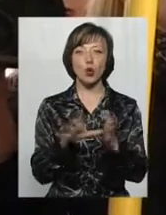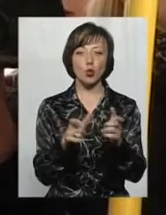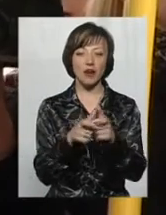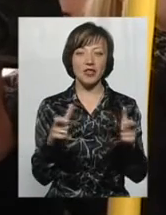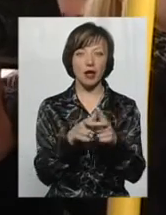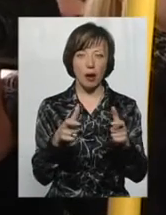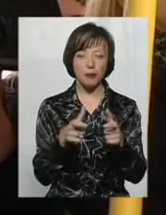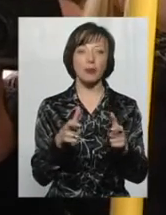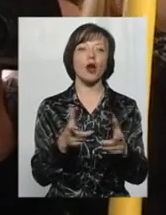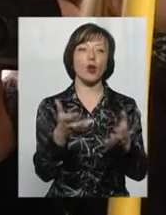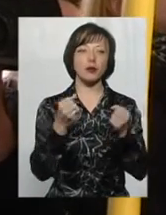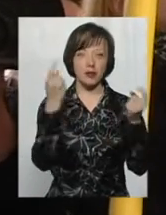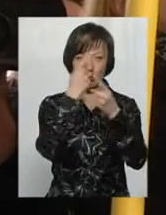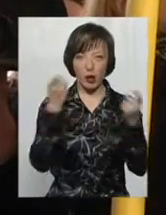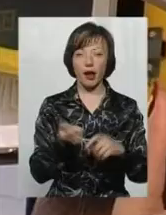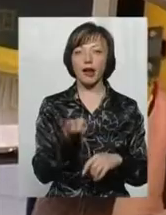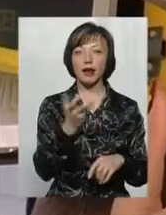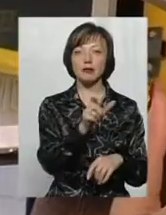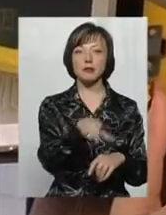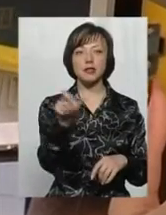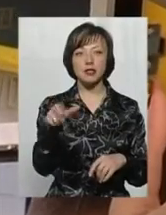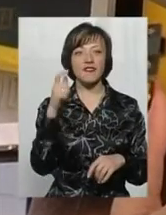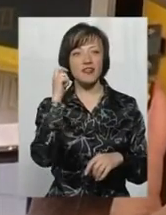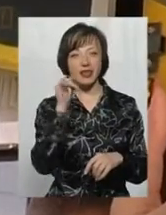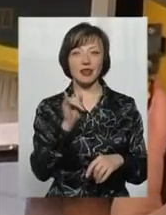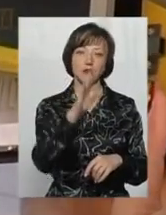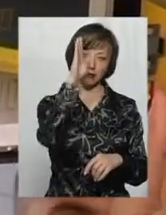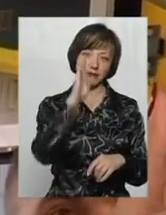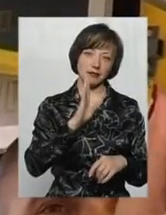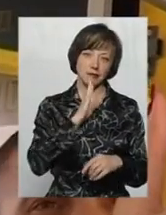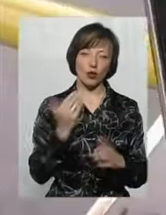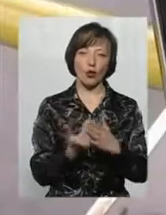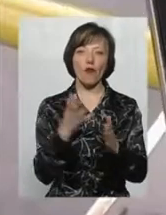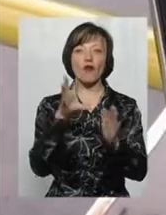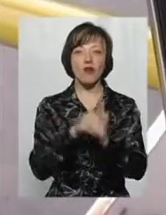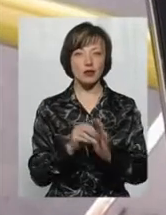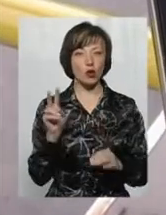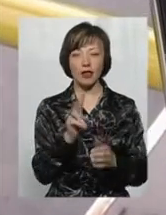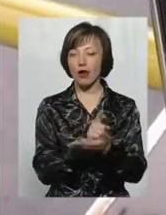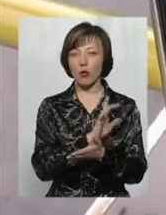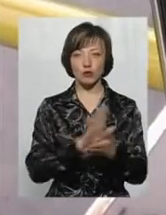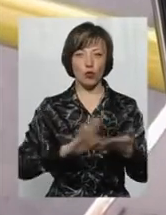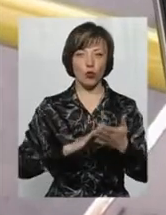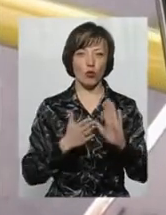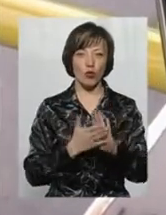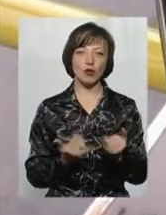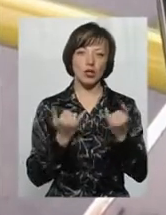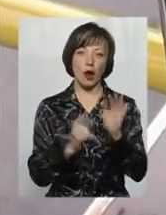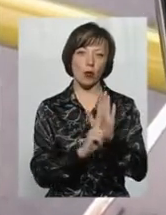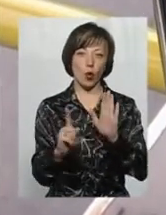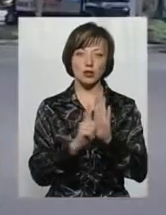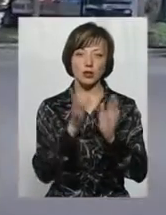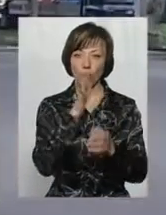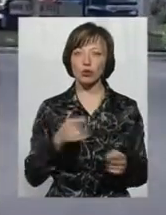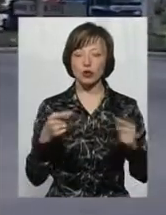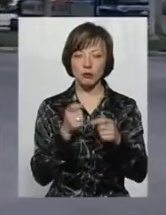перевізники отримують інформацію про кількість пасажирів, їх вік та стать. Та нововведення в екотранспорті не є обов'язковою умовою для проїзду.